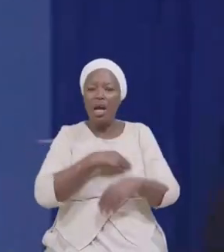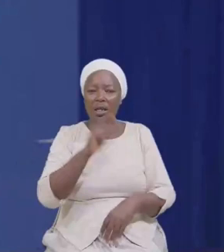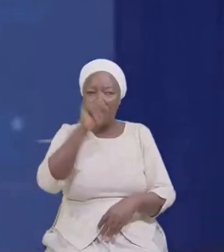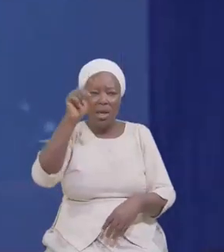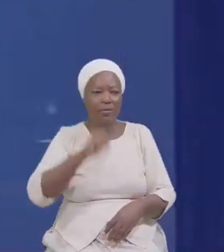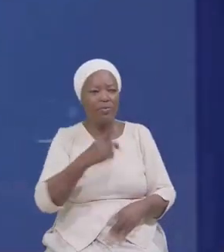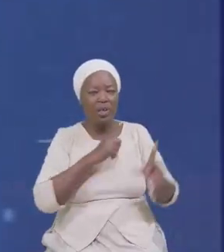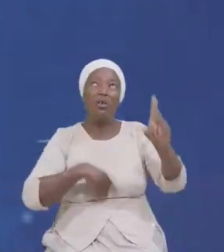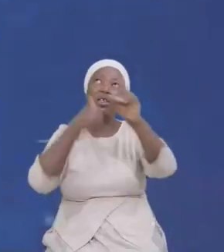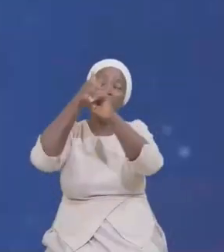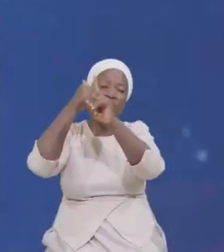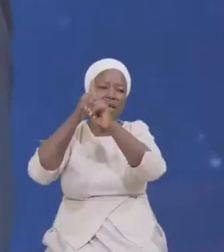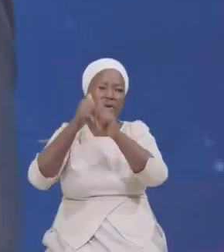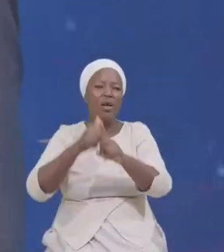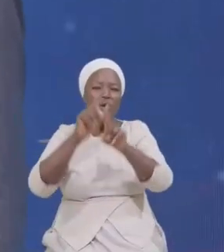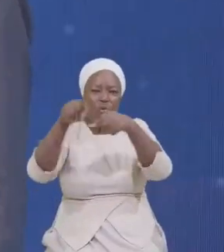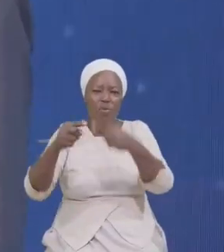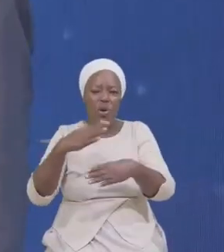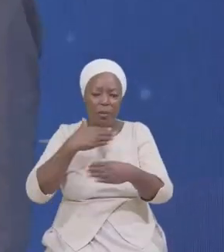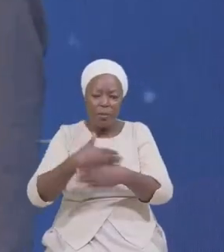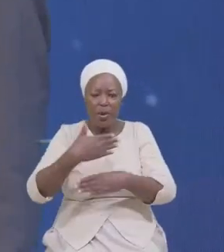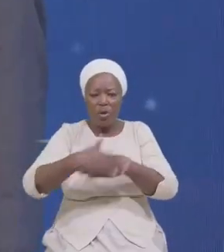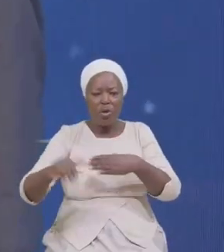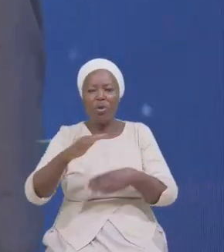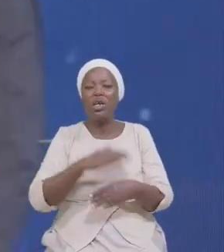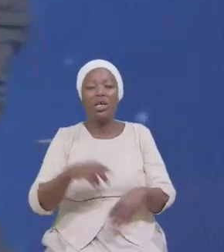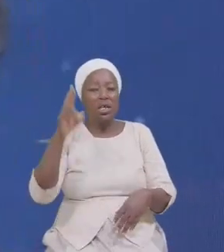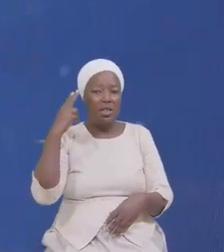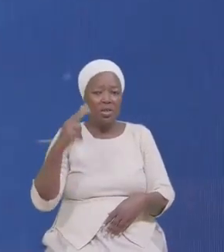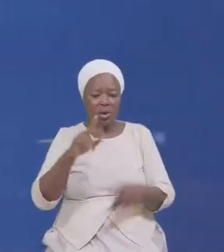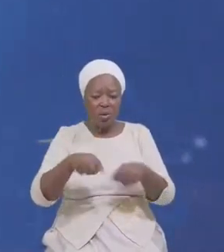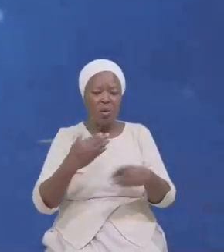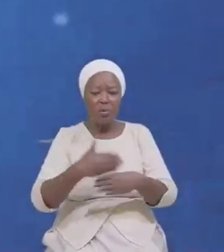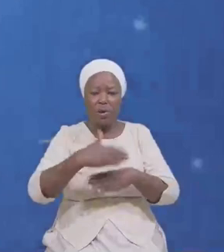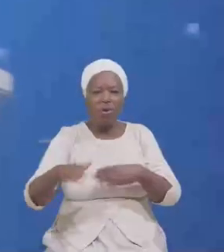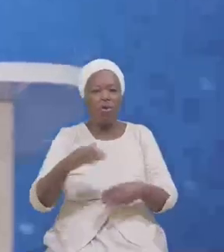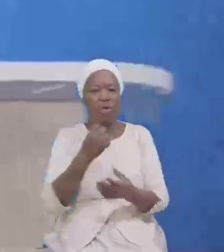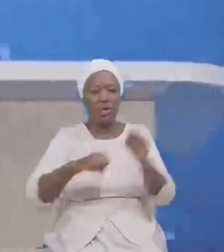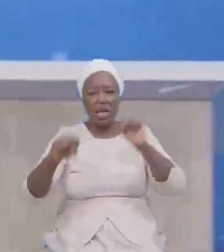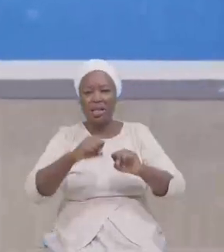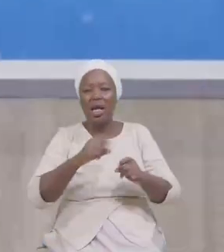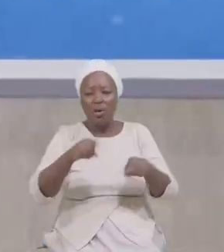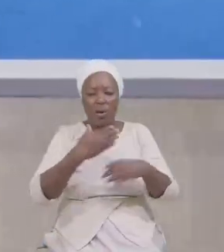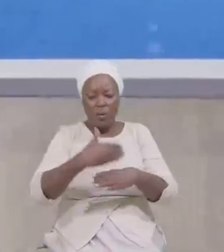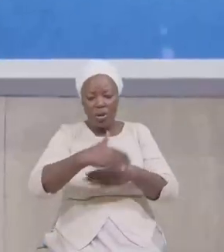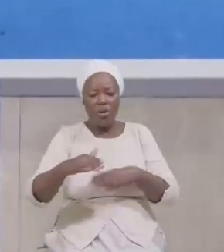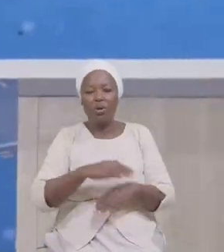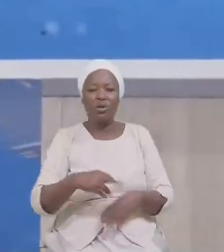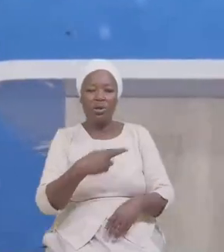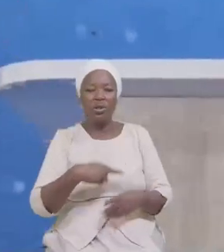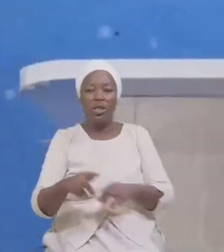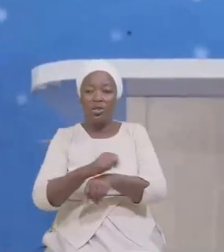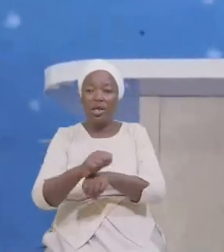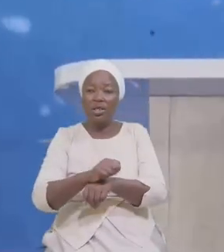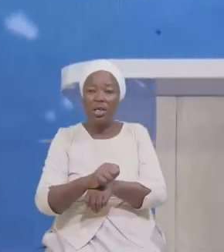Seigneur lui-même, allant au-delà de l'histoire, allant au-delà de la science, allant au-delà de la tradition,